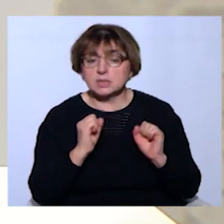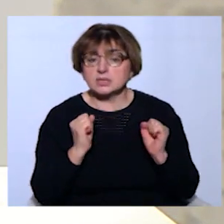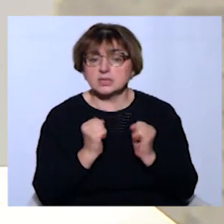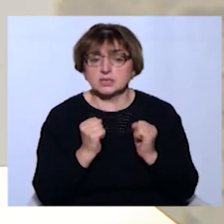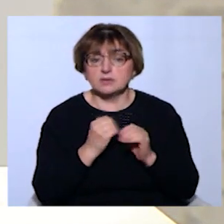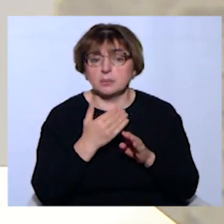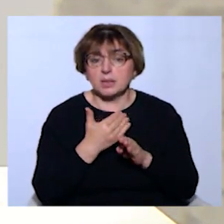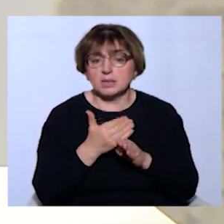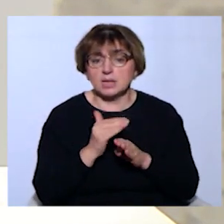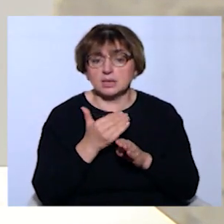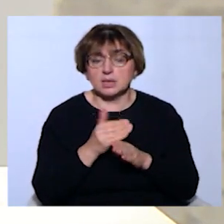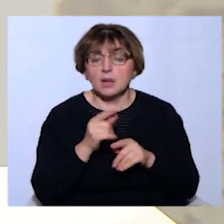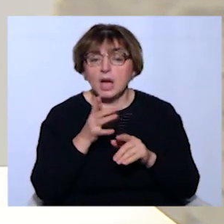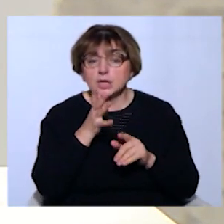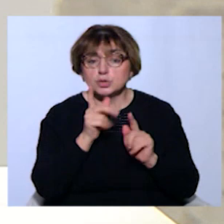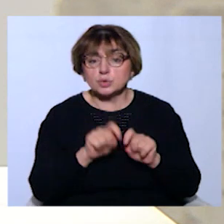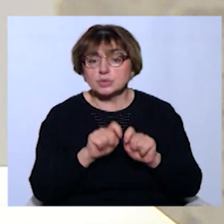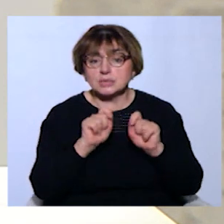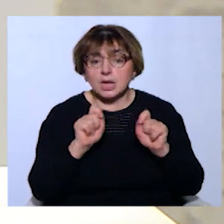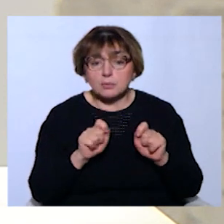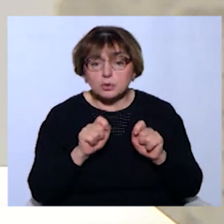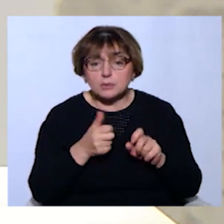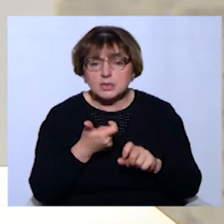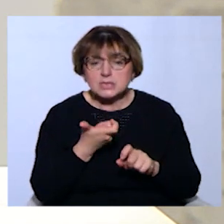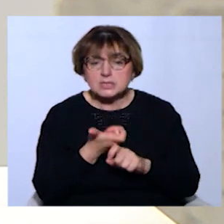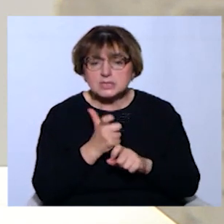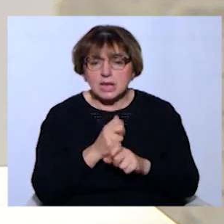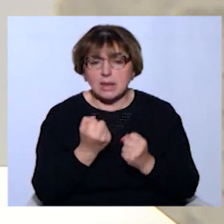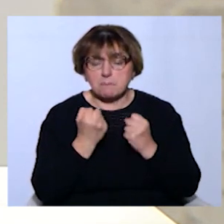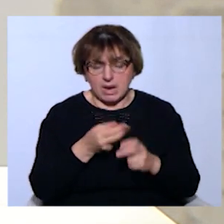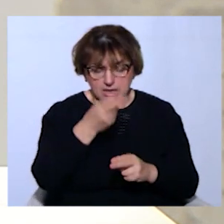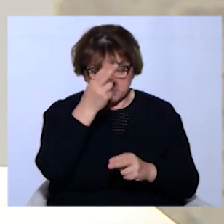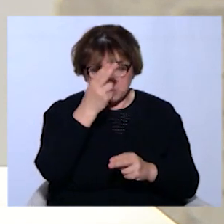ცივდება და ასეთ დროს წარმოიქმნება ისეთი მტკიცე და ძალიან